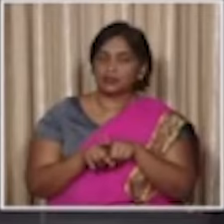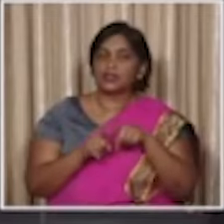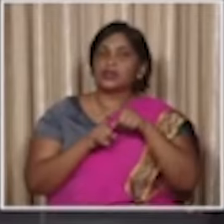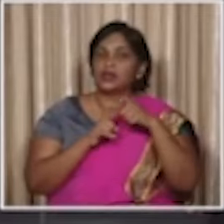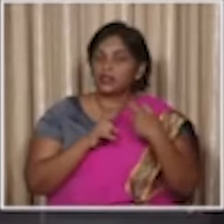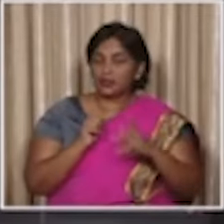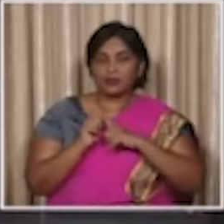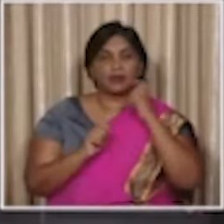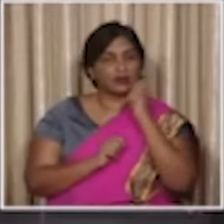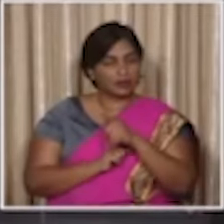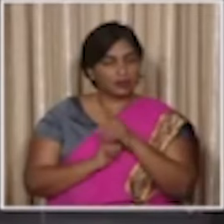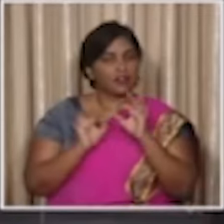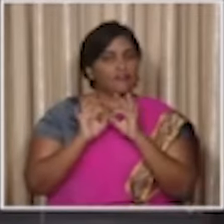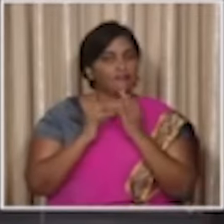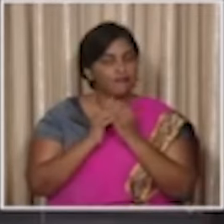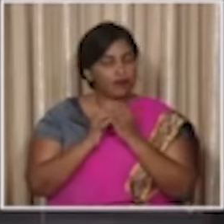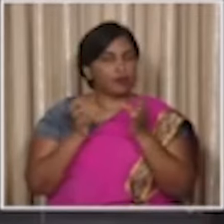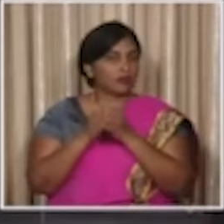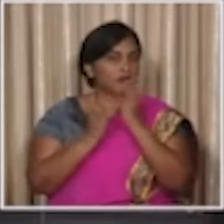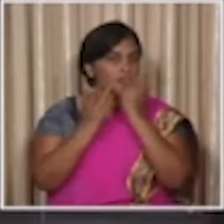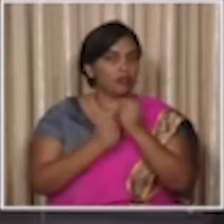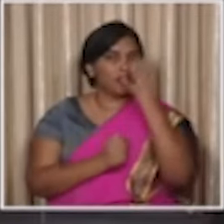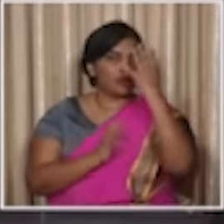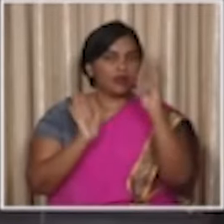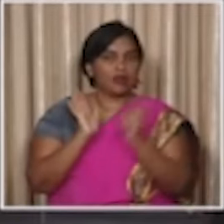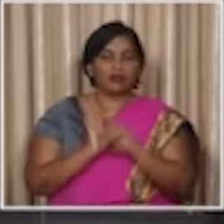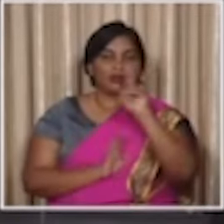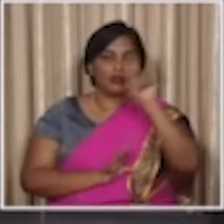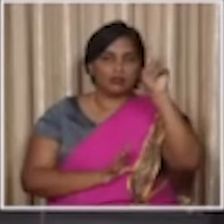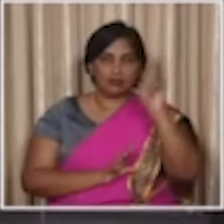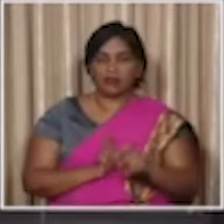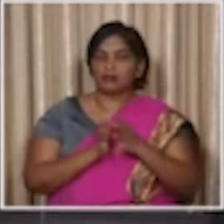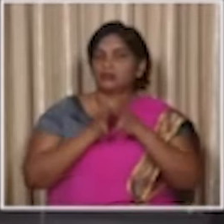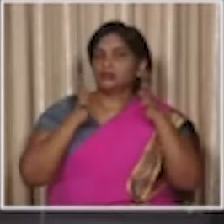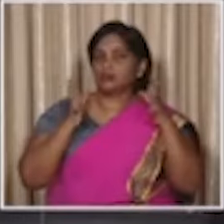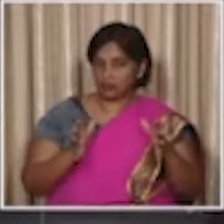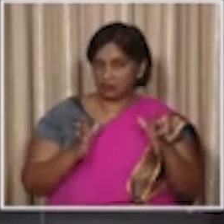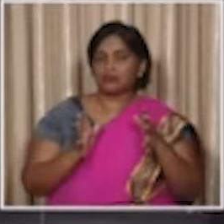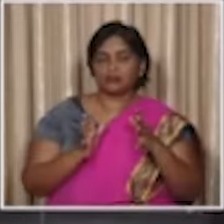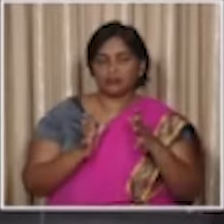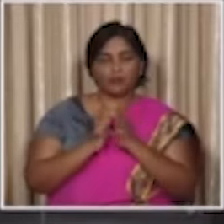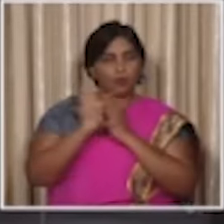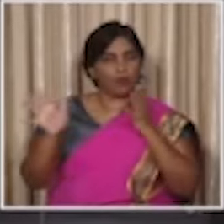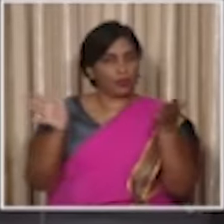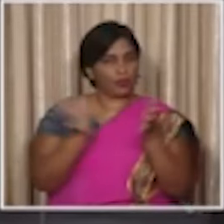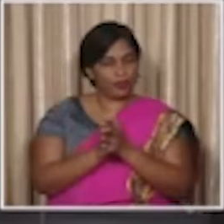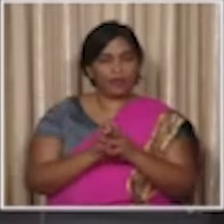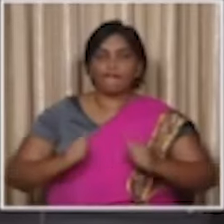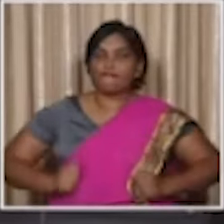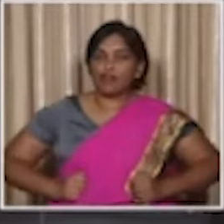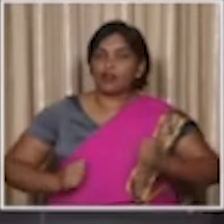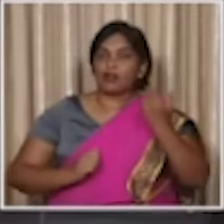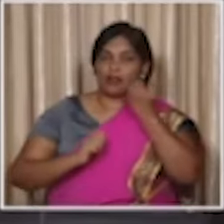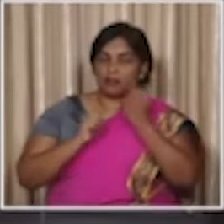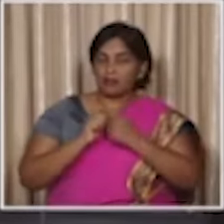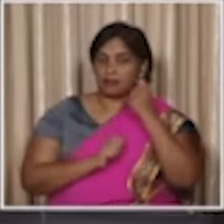ආබාධිත දීමනාව ලබන පවුල් ලේකක සංඛ්‍යාව 410000ක් දක්වා වැඩි කරන්නත් පොරොත්තු ලේකන ඇතුළත්ව වකු අඩු රෝගී